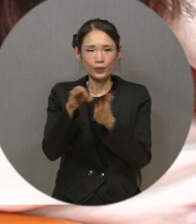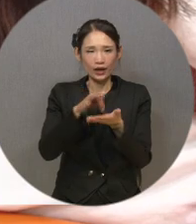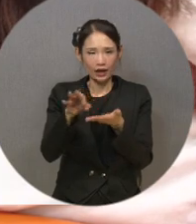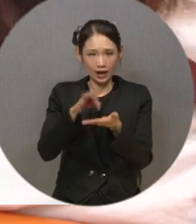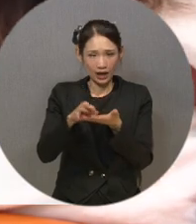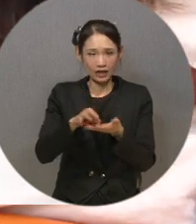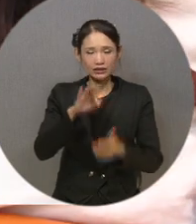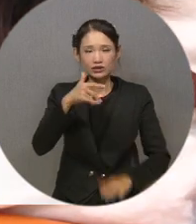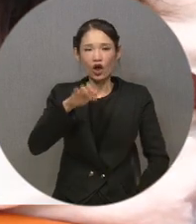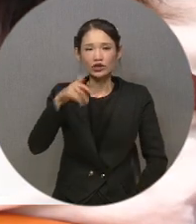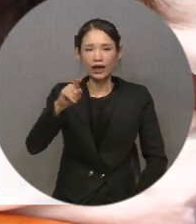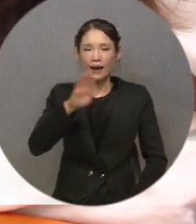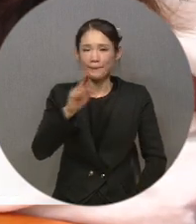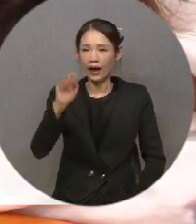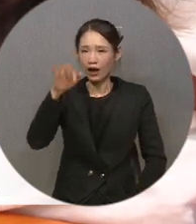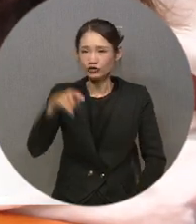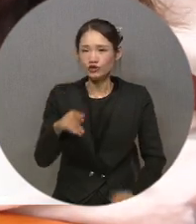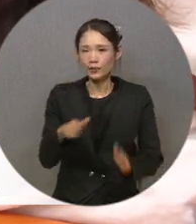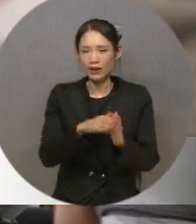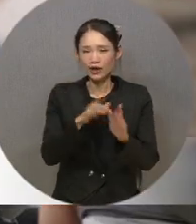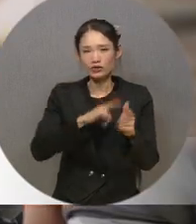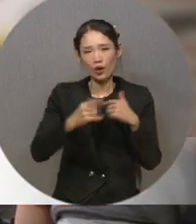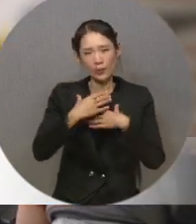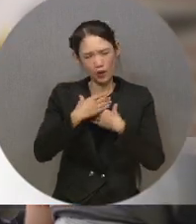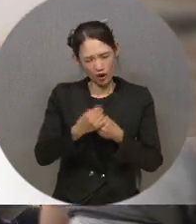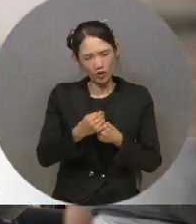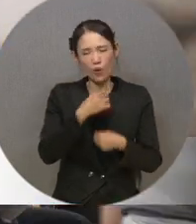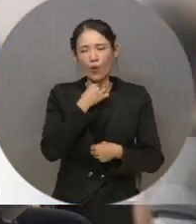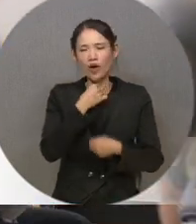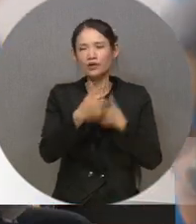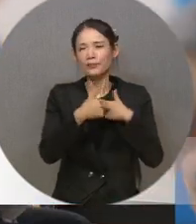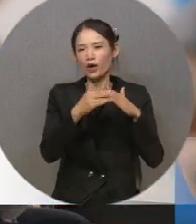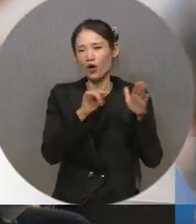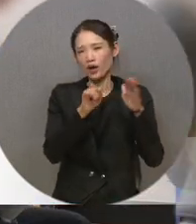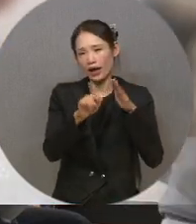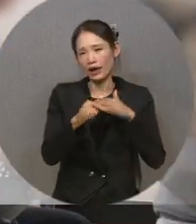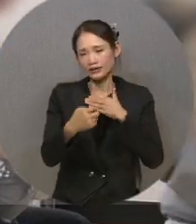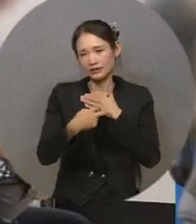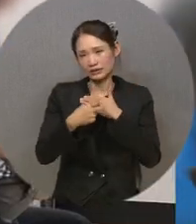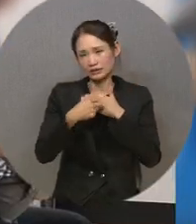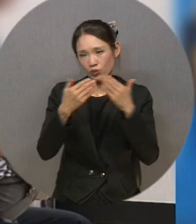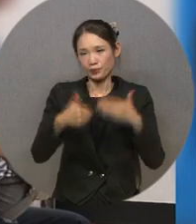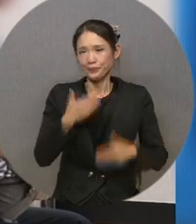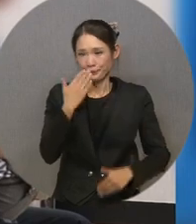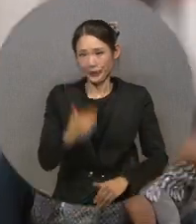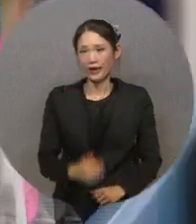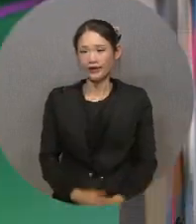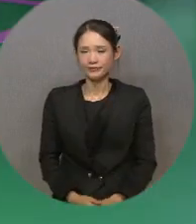바우처가 도입되면 대상자가 편한 시간에 원하는 병원에서 진료받을 수 있게 됩니다.